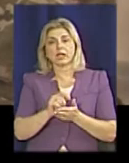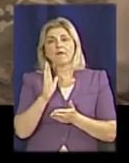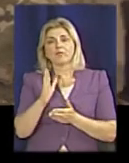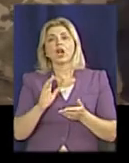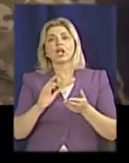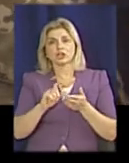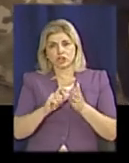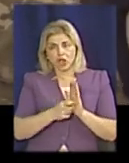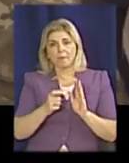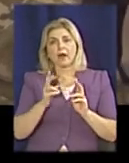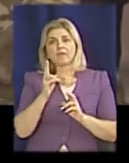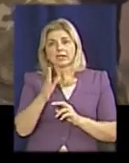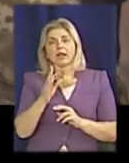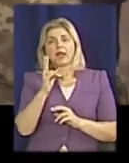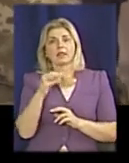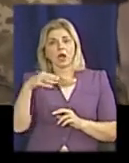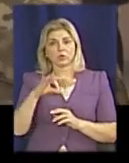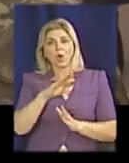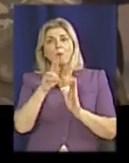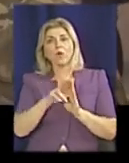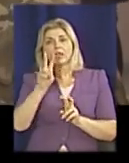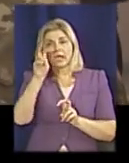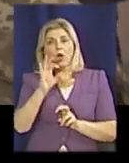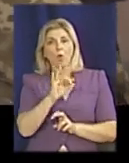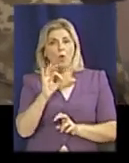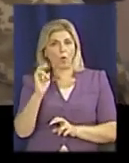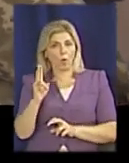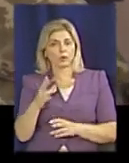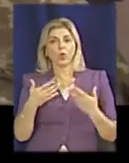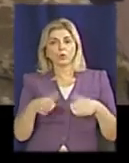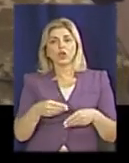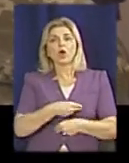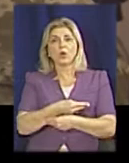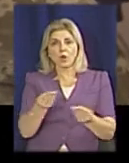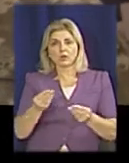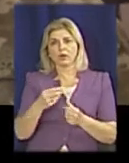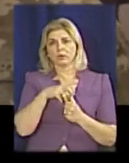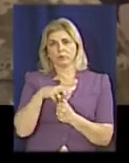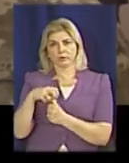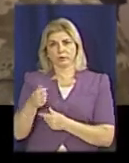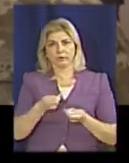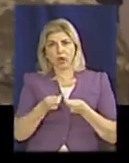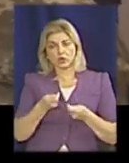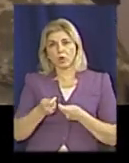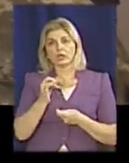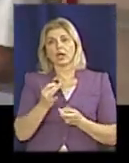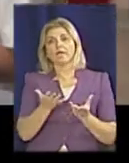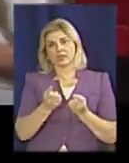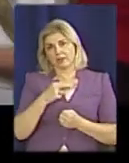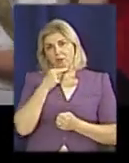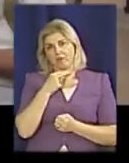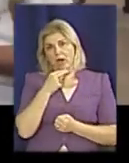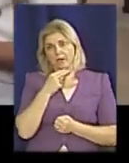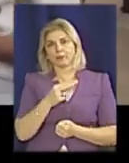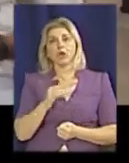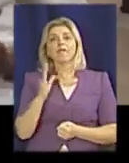штаб-квартирі НАТО і заходах під егідою ООН. Вона вже роздана високопосадовцям і взята до уваги».